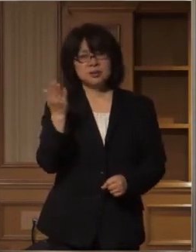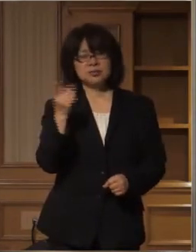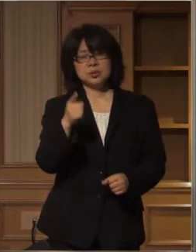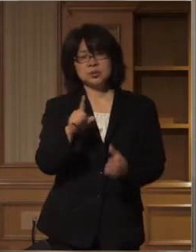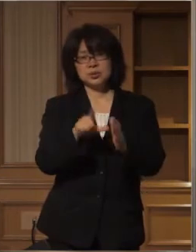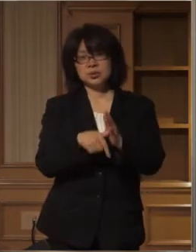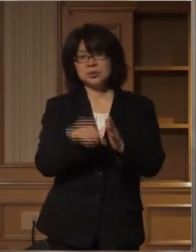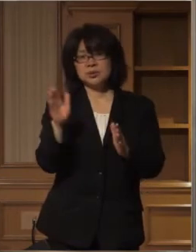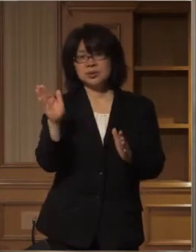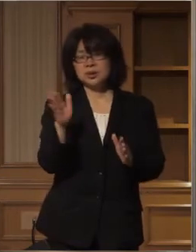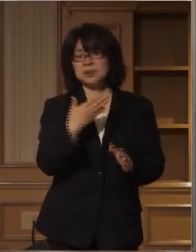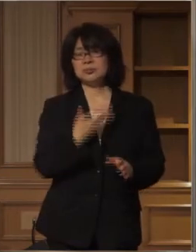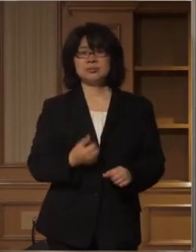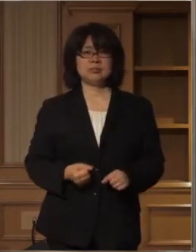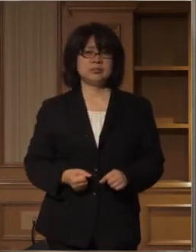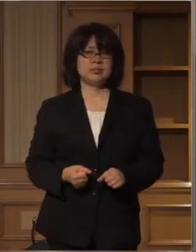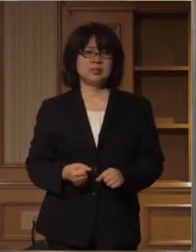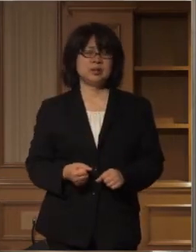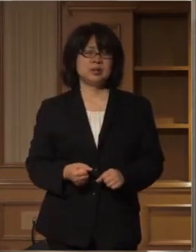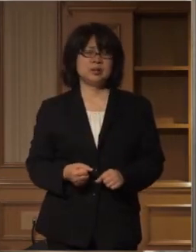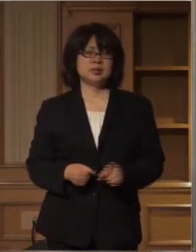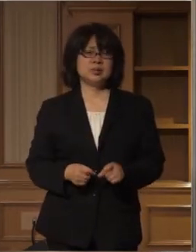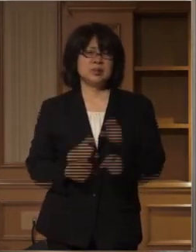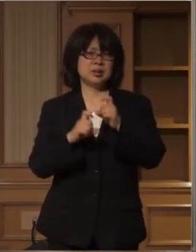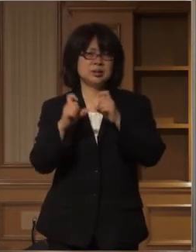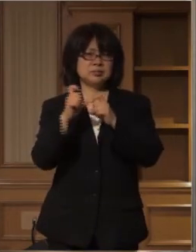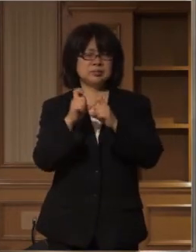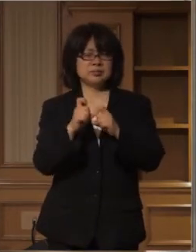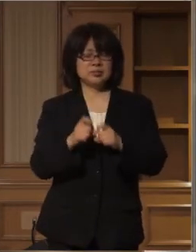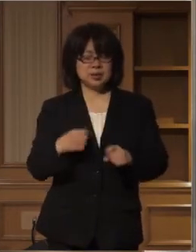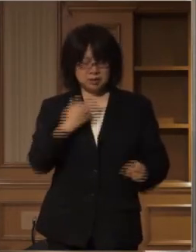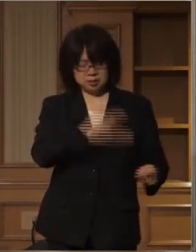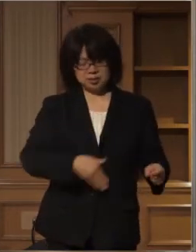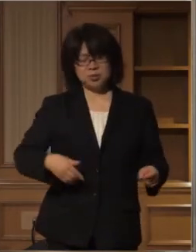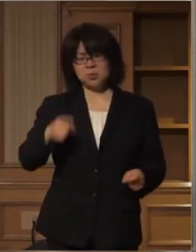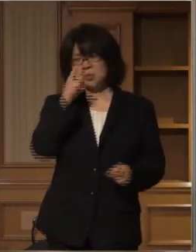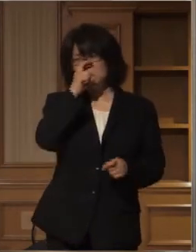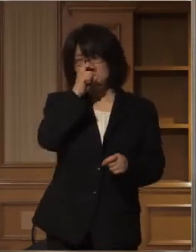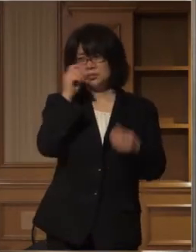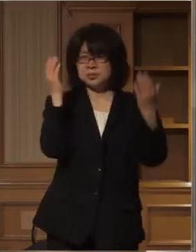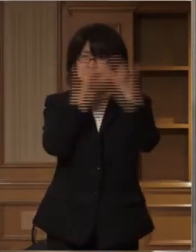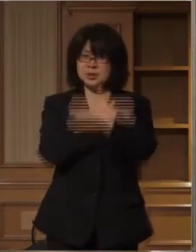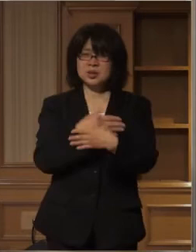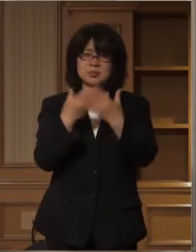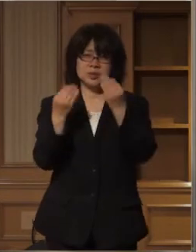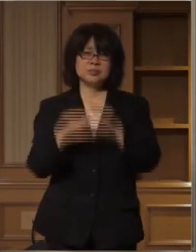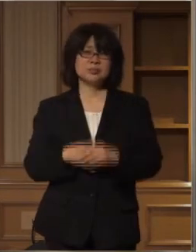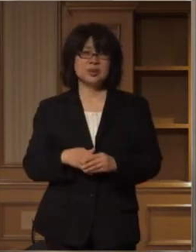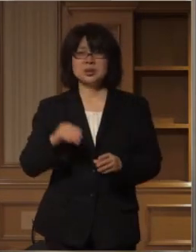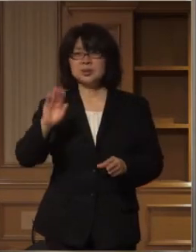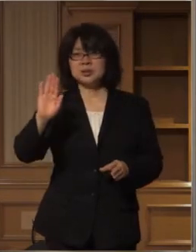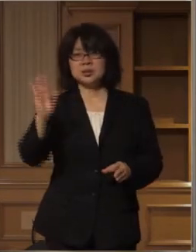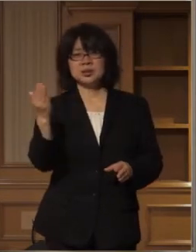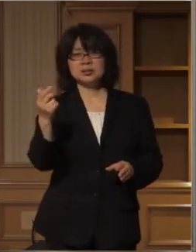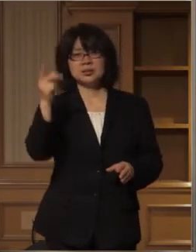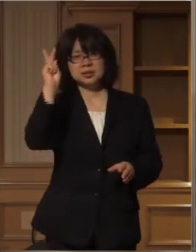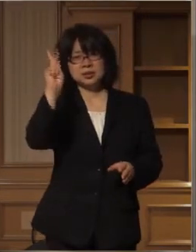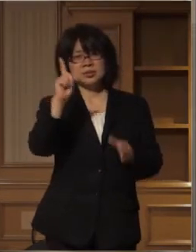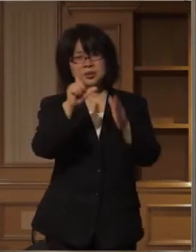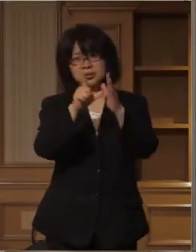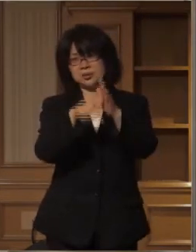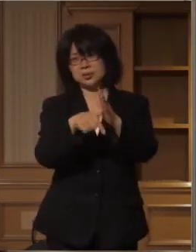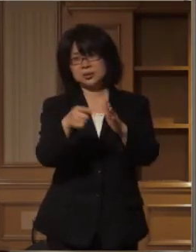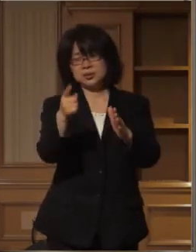って話をされたんですね。でまたそこで喝采っていうかね、神様を褒めたたたわけなんですけども